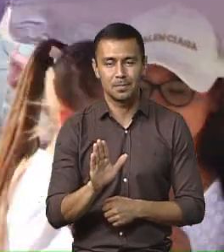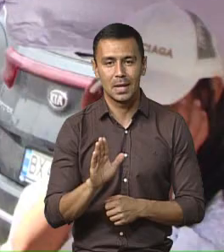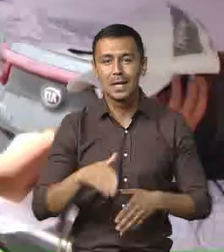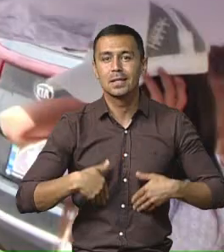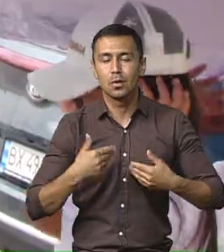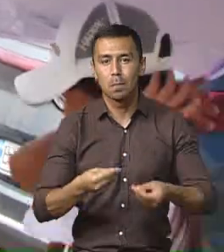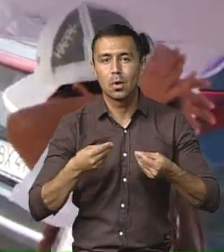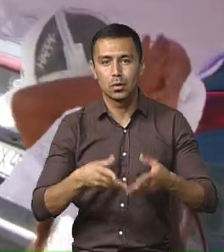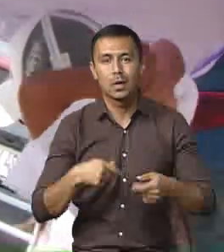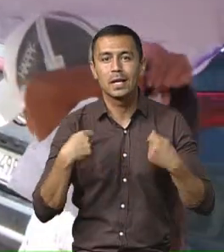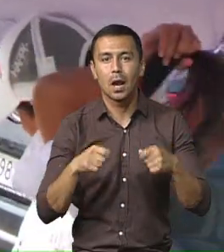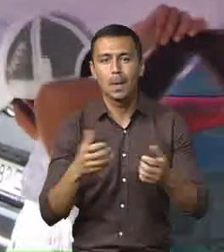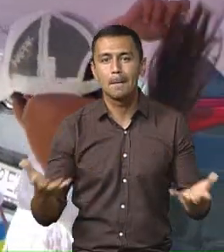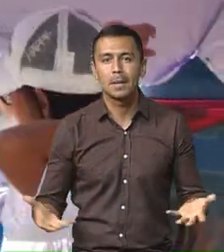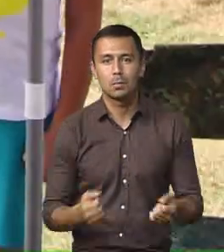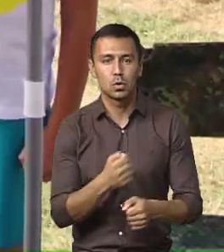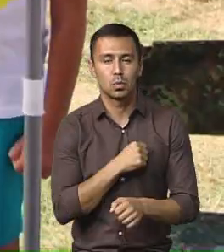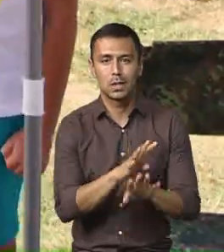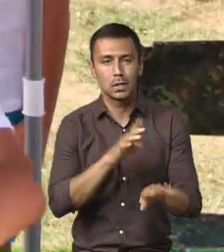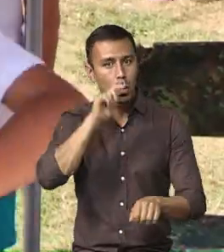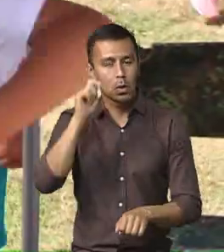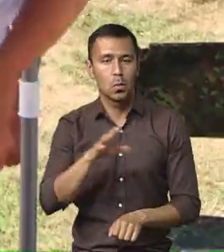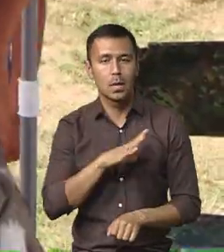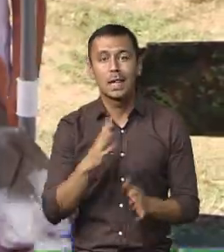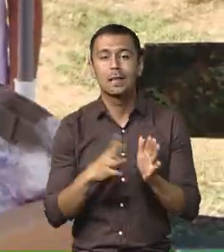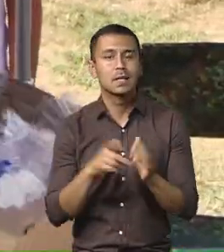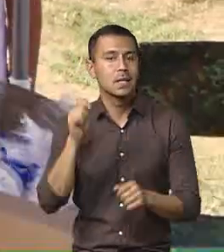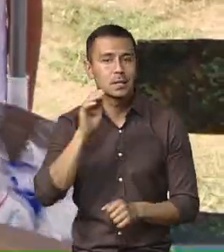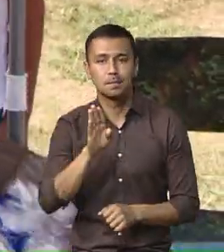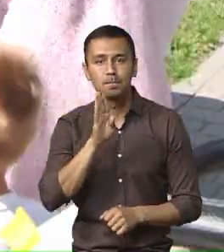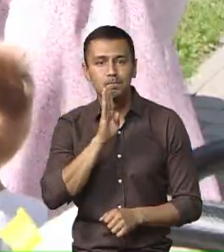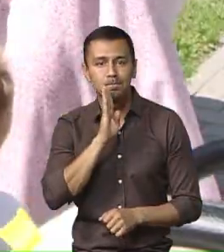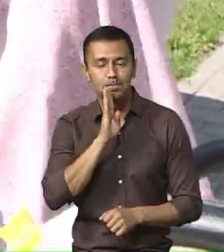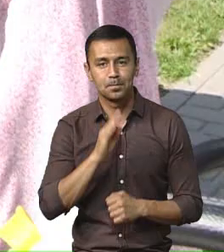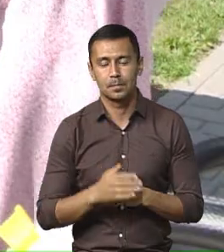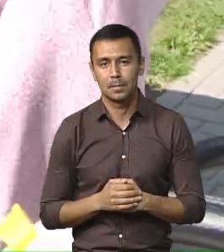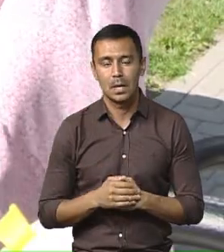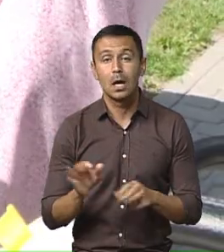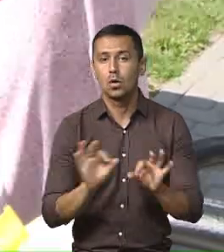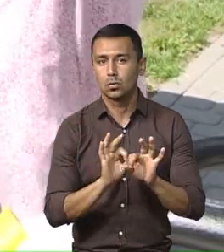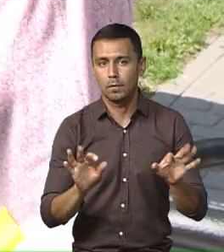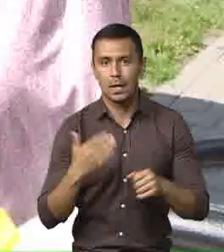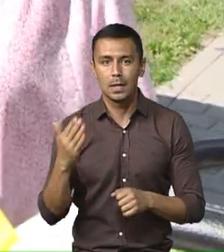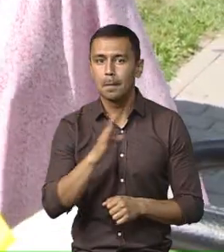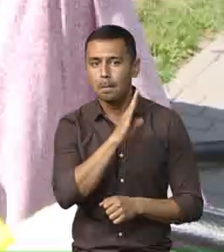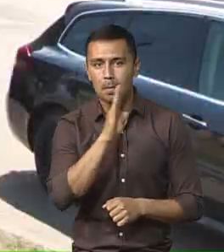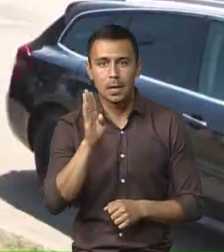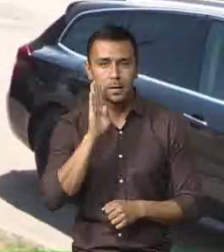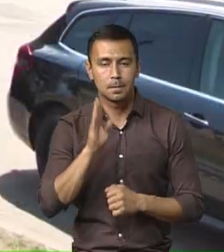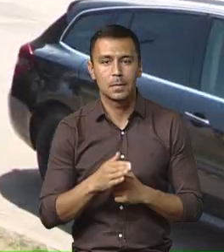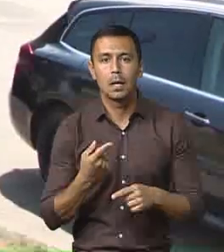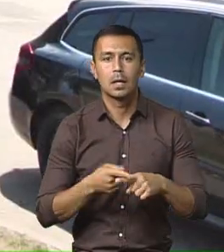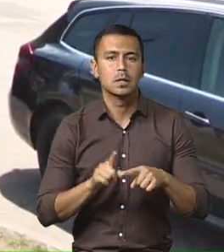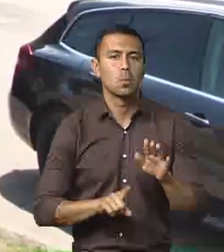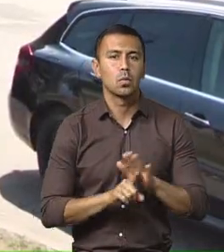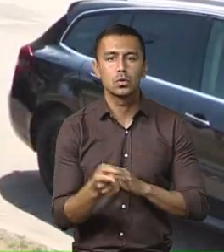Ініціаторкою благодійного ярмарку на підтримку Збройних сил України була 9-річна волонтерка Аріна Жаркова, розповідає її мати Наталія. Це